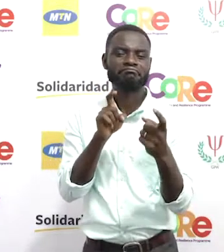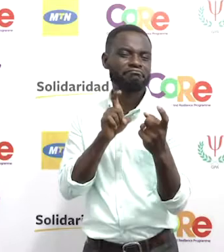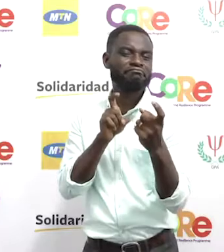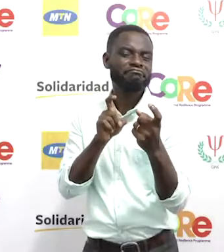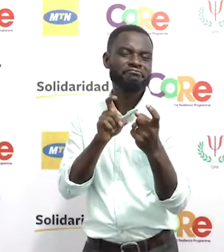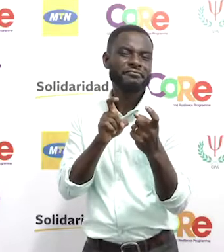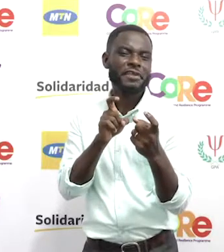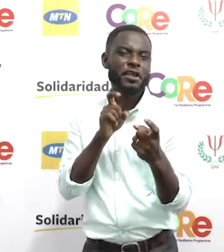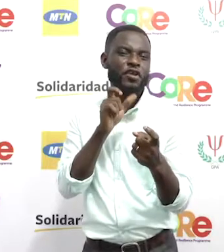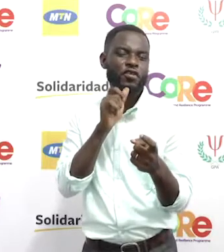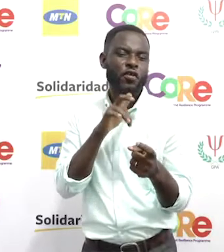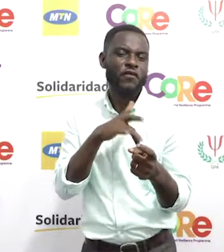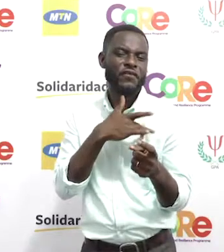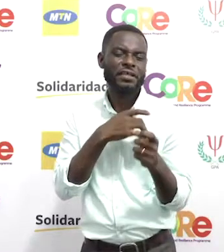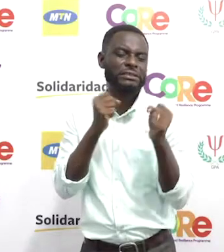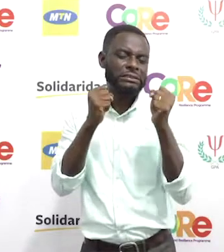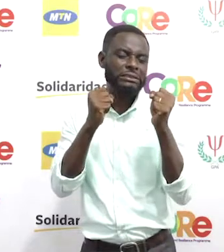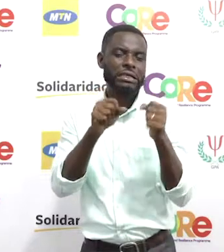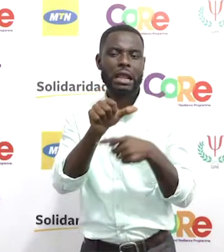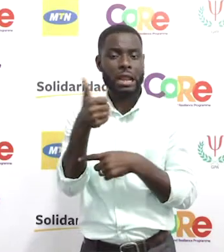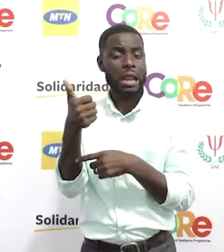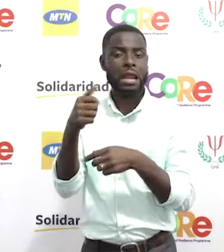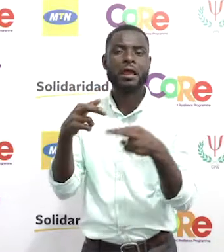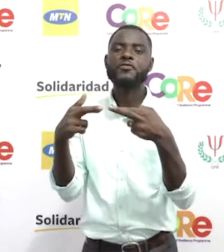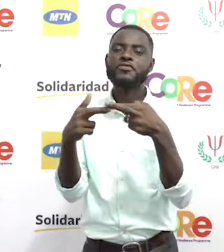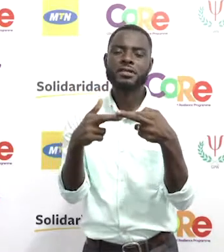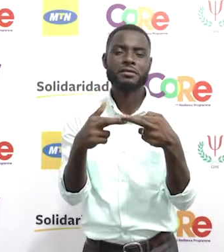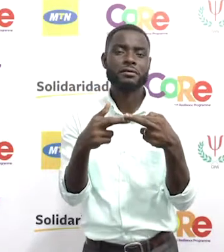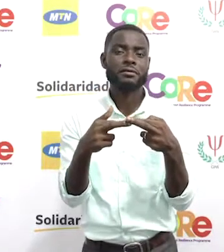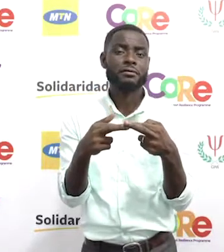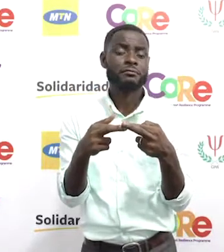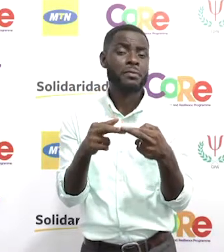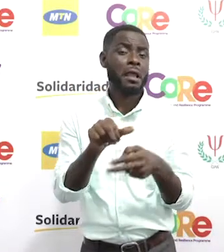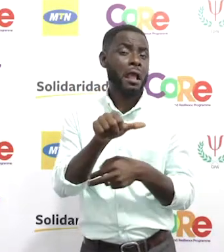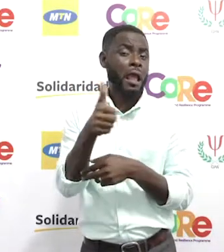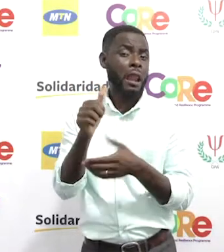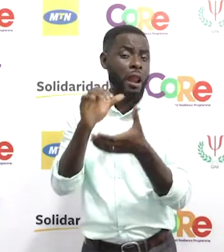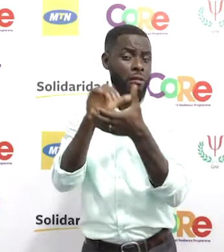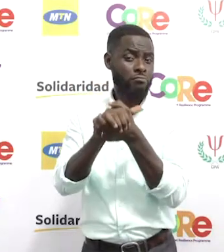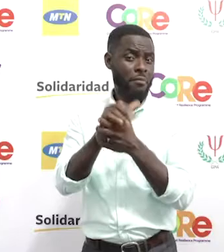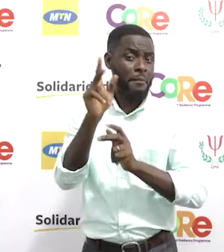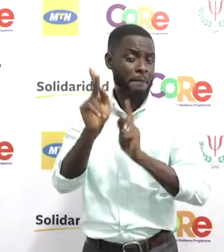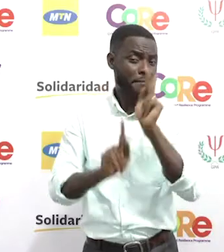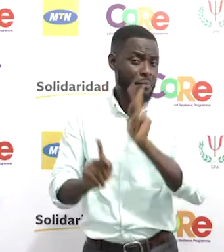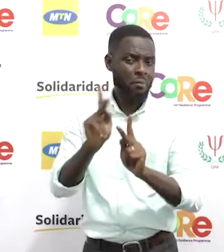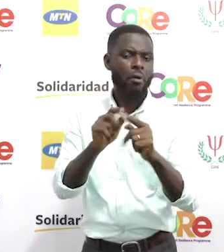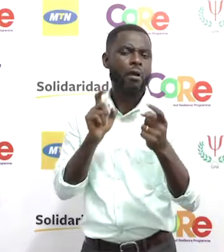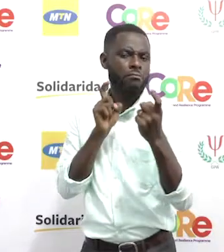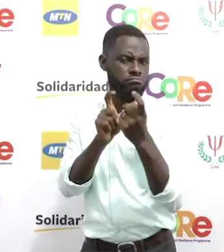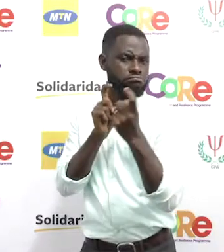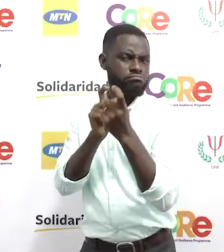emli wata mo ebale yek blanshinle kume amliye. Keji nye sumo nye hiye.